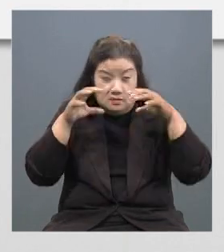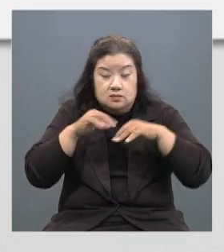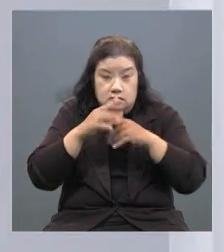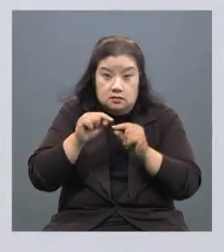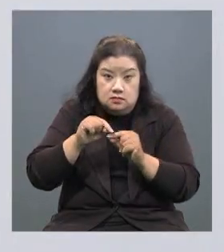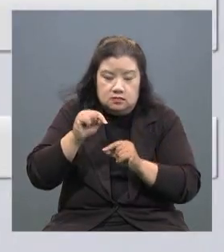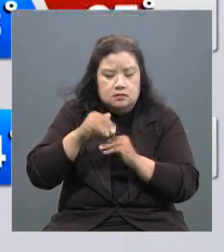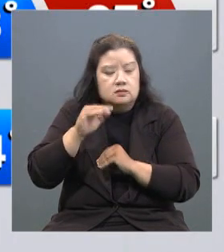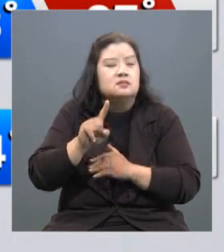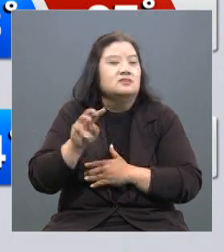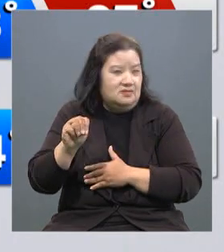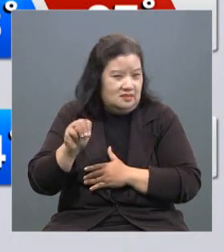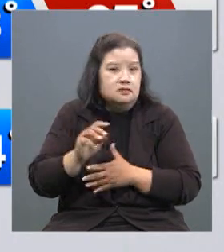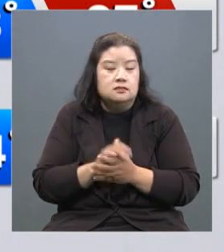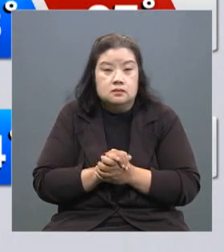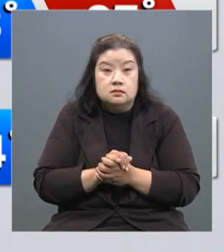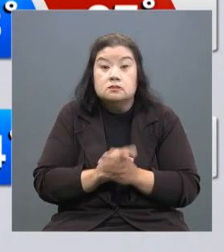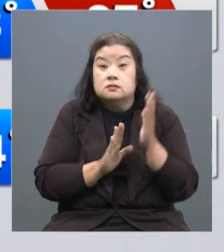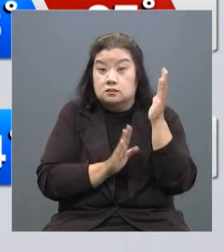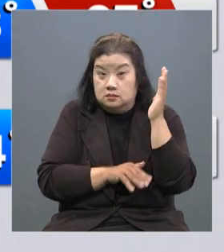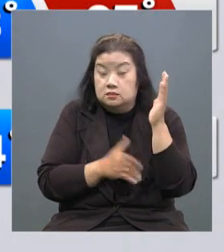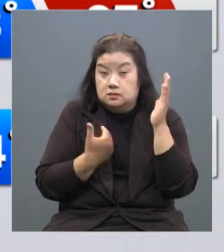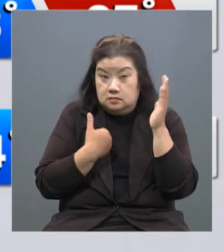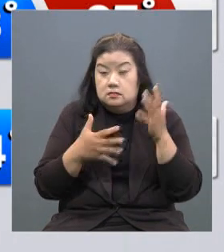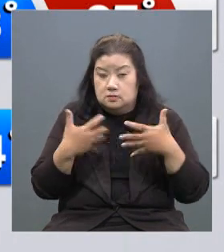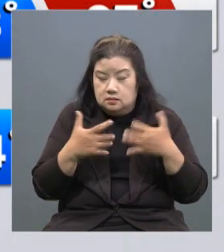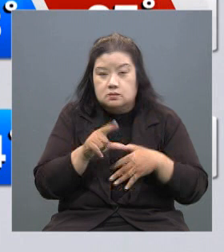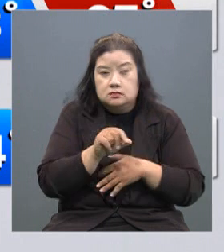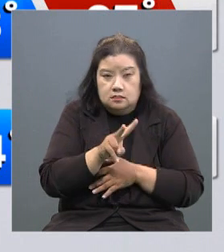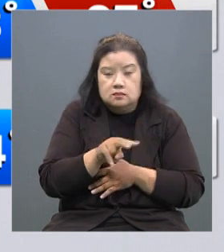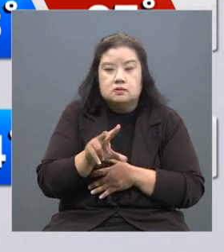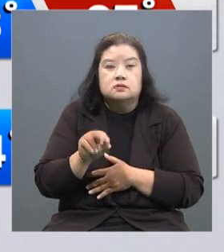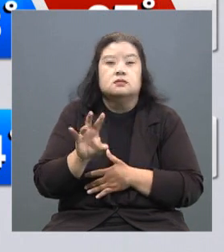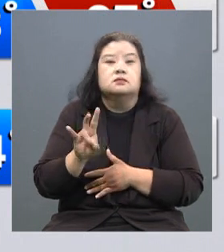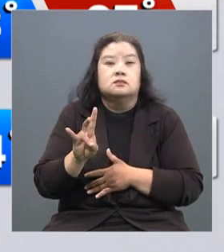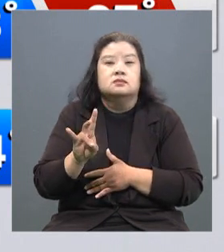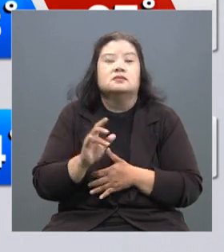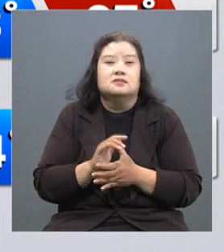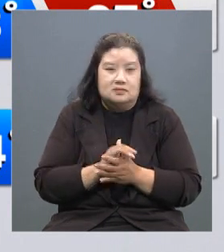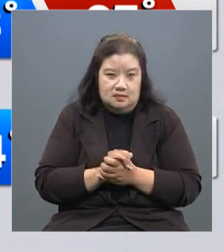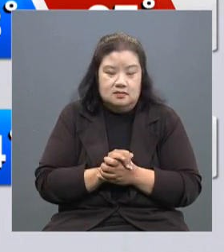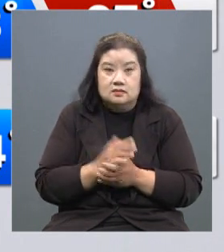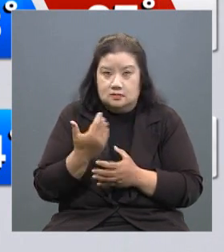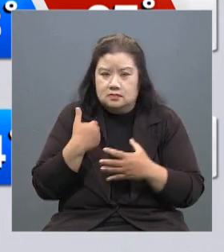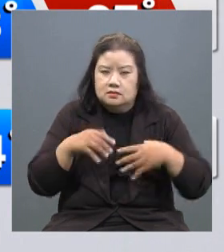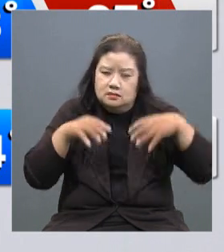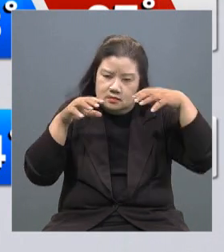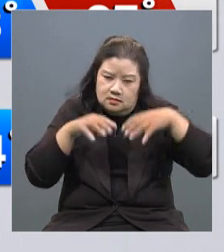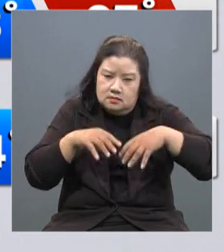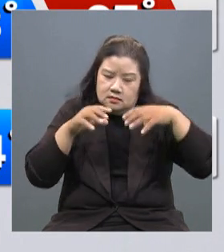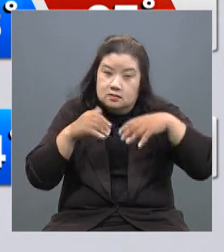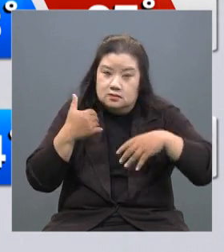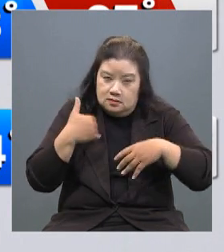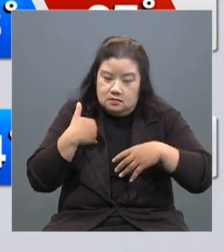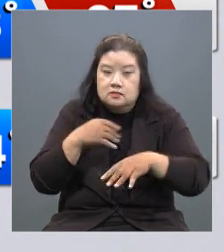1เมตรภาคใต้ฝั่งอ่าวไทยอุณหภูมิอยู่ระหว่าง 22-37 องศาเซลเซียสมีฝนเล็กน้อยตกได้ที่เ